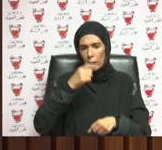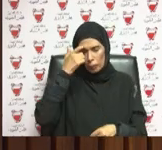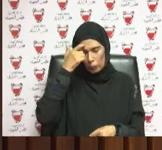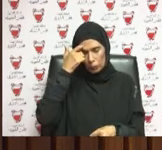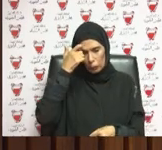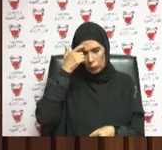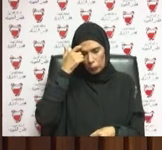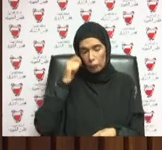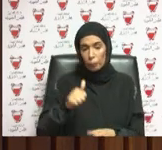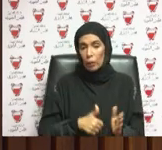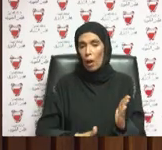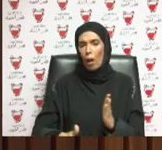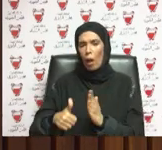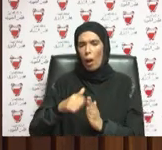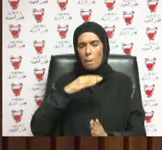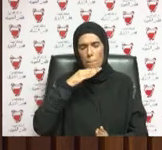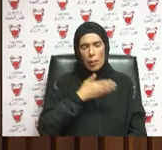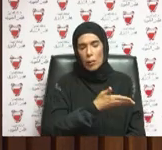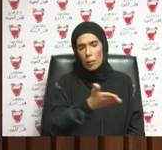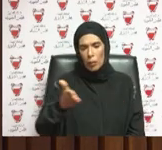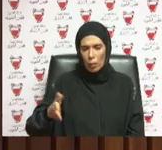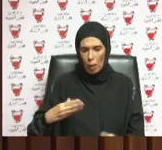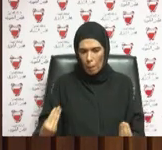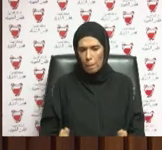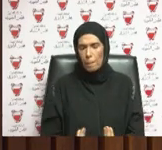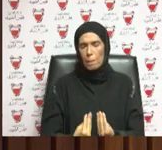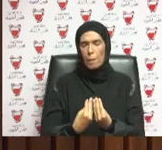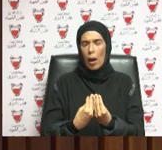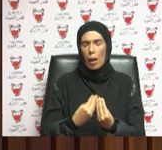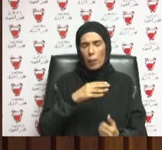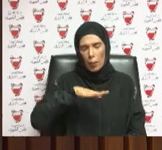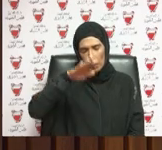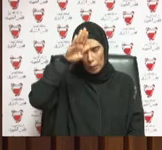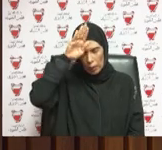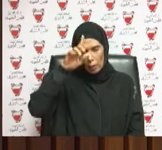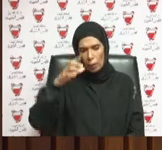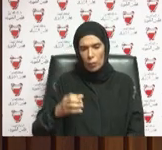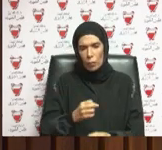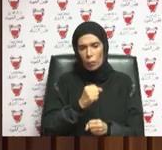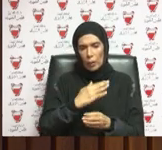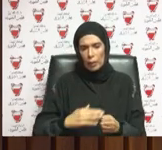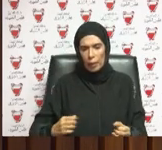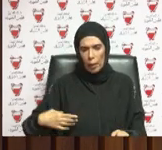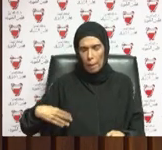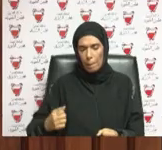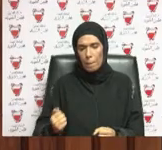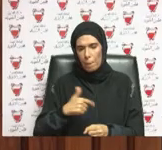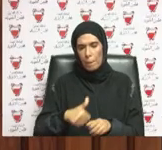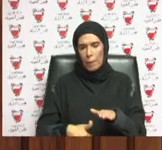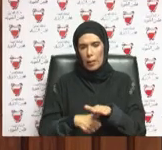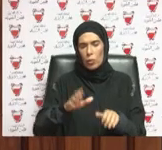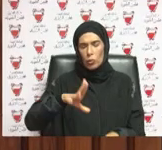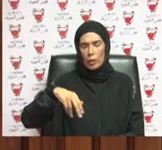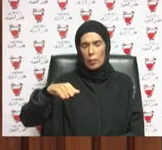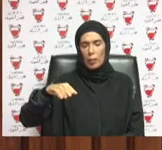الفذ وأباً للجميع بمعية صاحب الجلالة الملك المفدى أيده الله وصاحب السمو الملكي ولي العهد